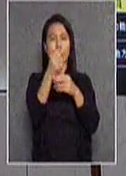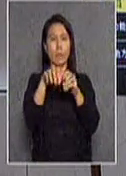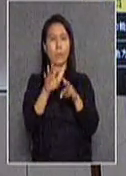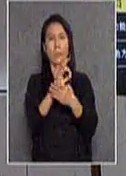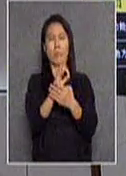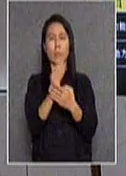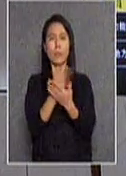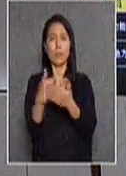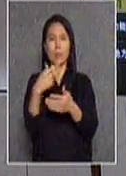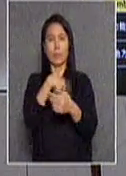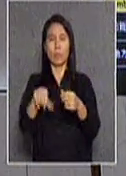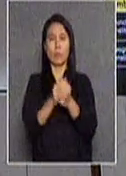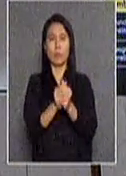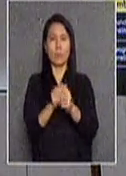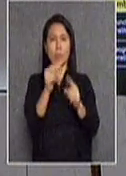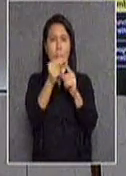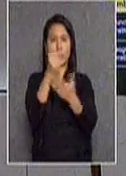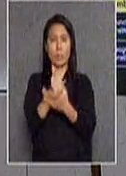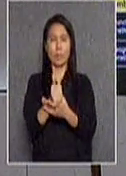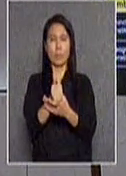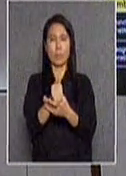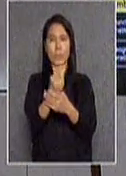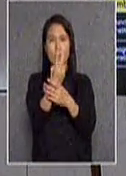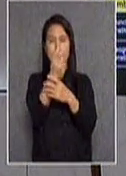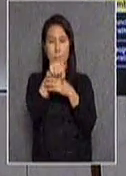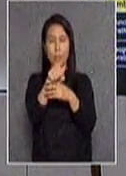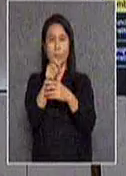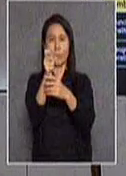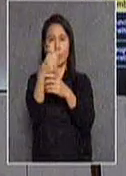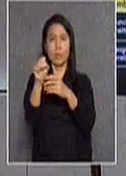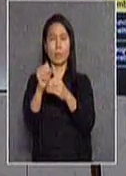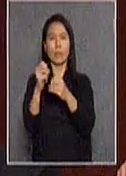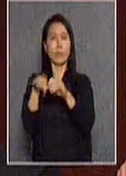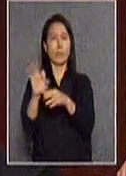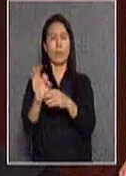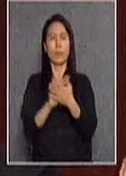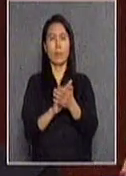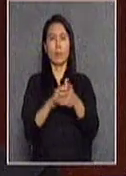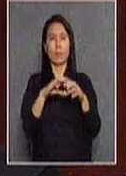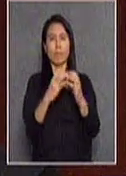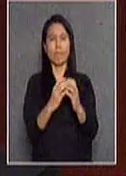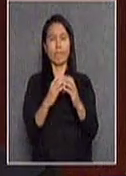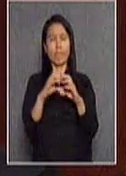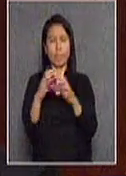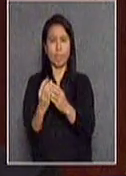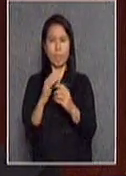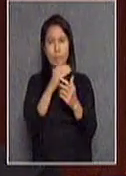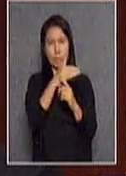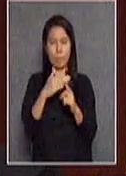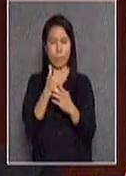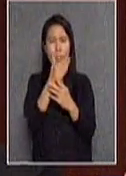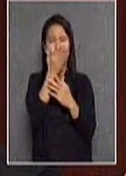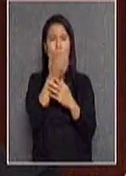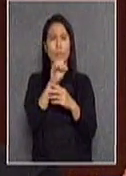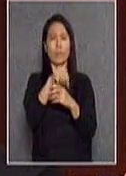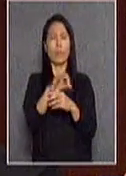分區直接選舉產生的議員17位出席，2位贊成，9位反對，沒有人棄權。議題未獲得兩部分在席委員分別以過半數